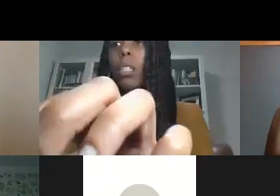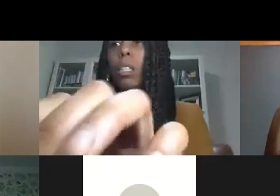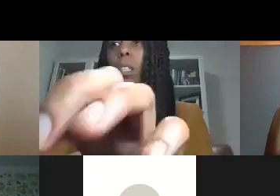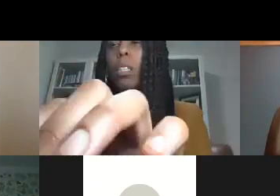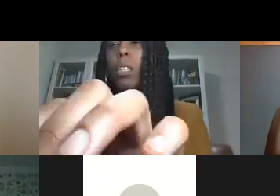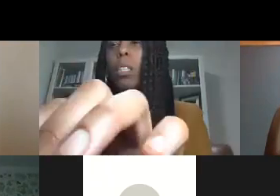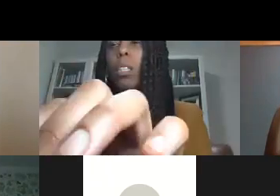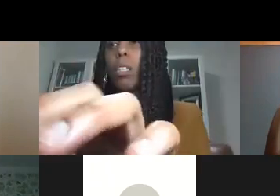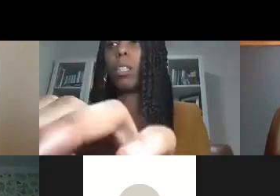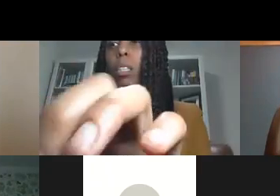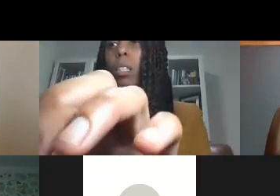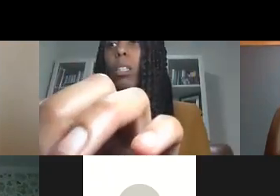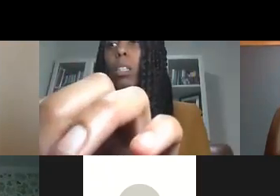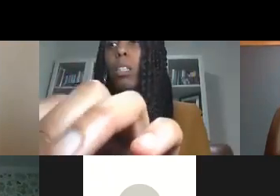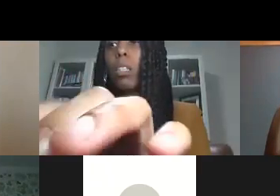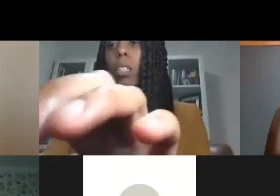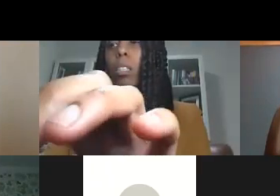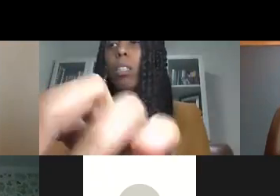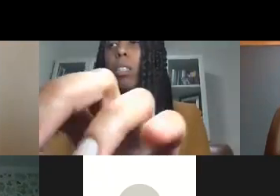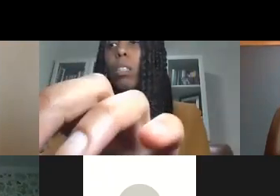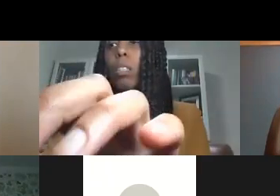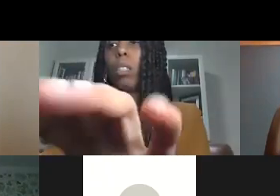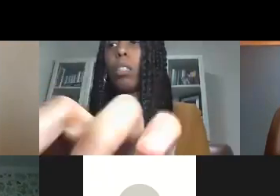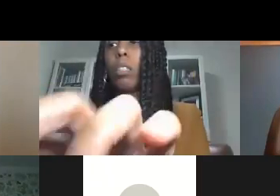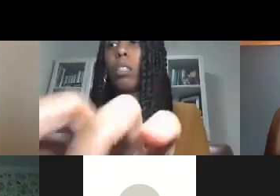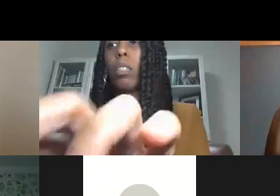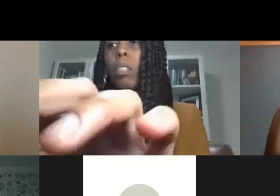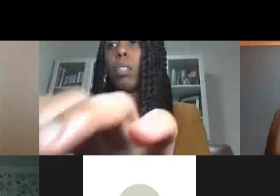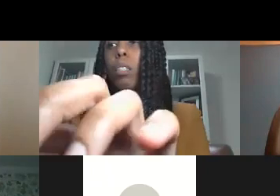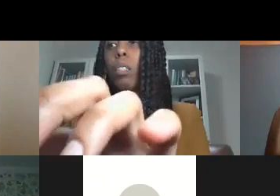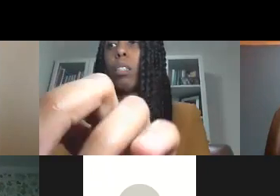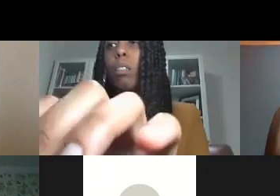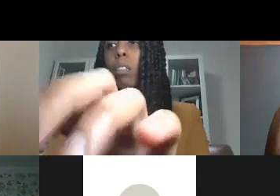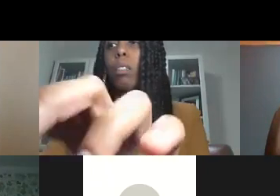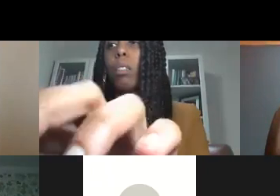都会对录取的结果产生极大的影响, those factors will greatly impact the admission.